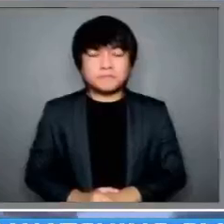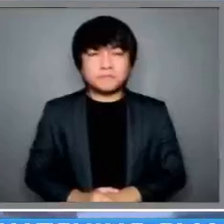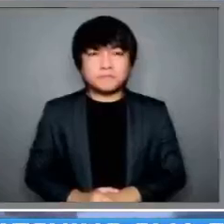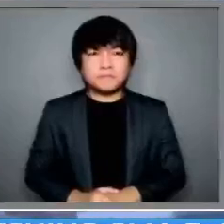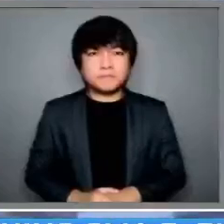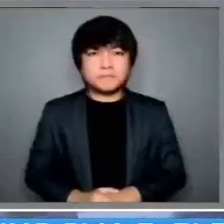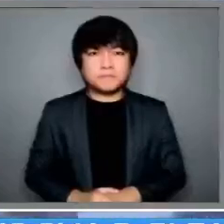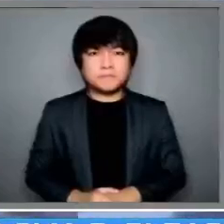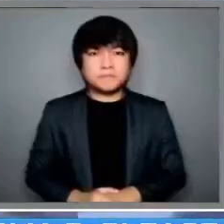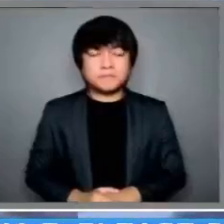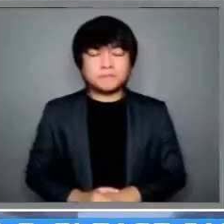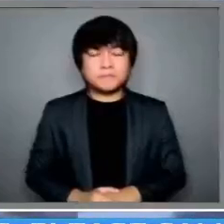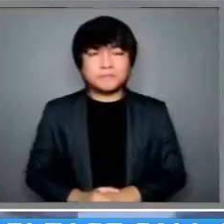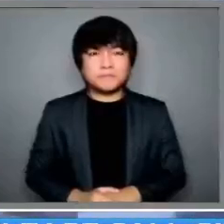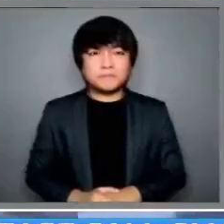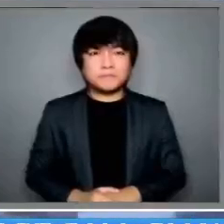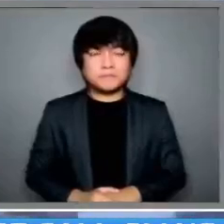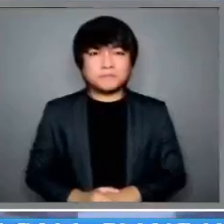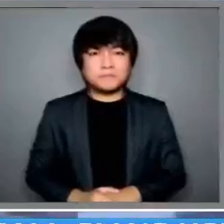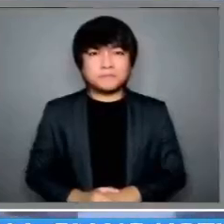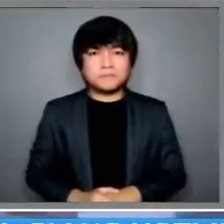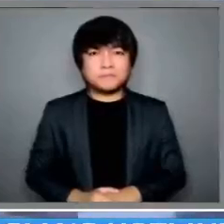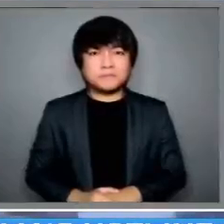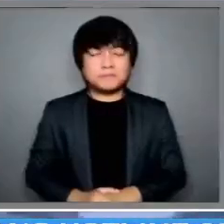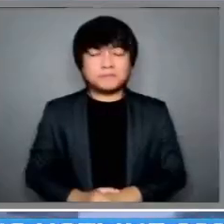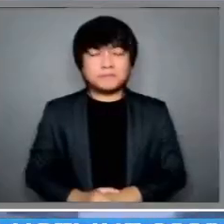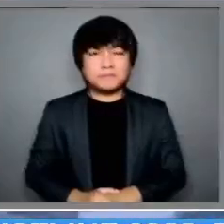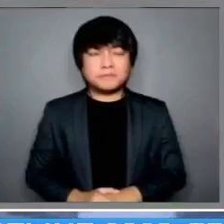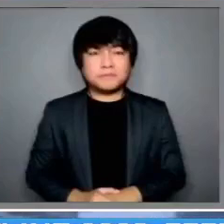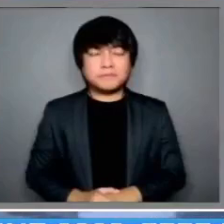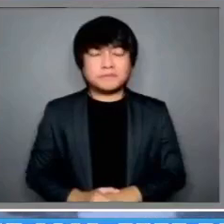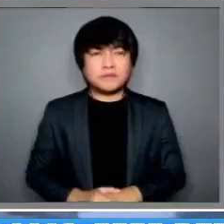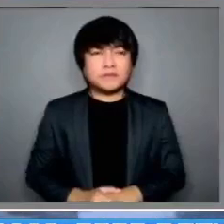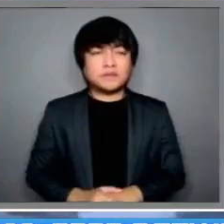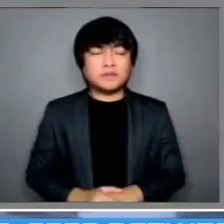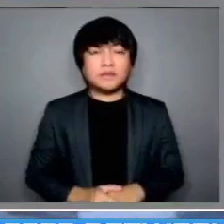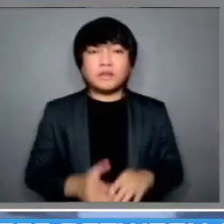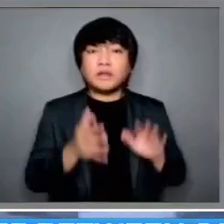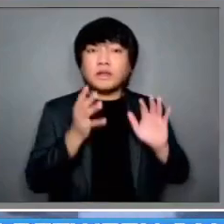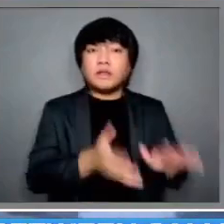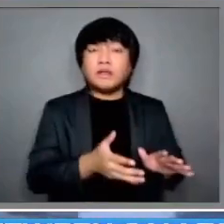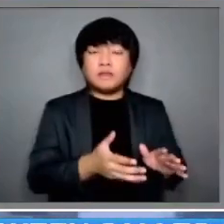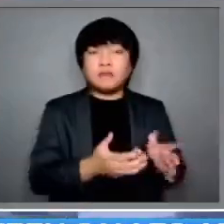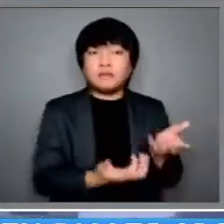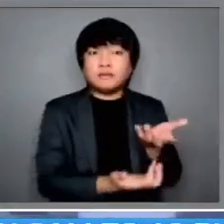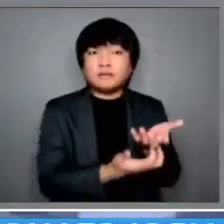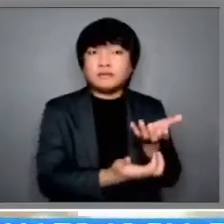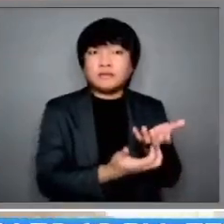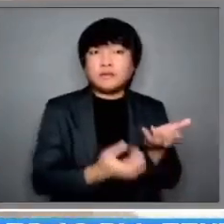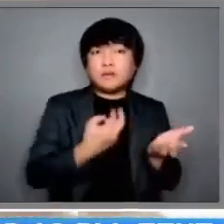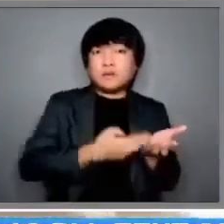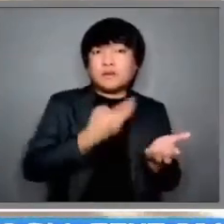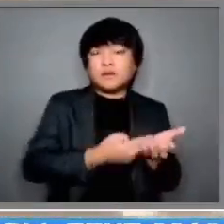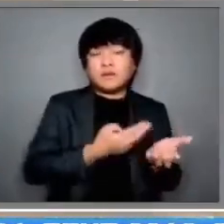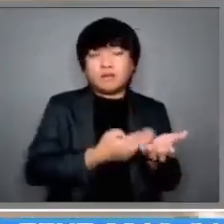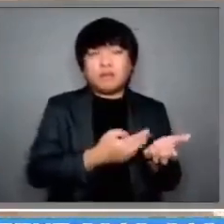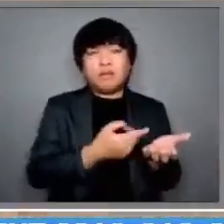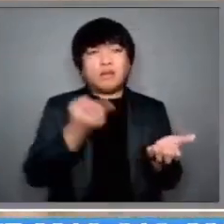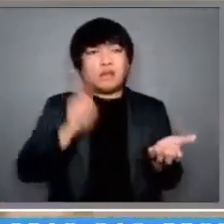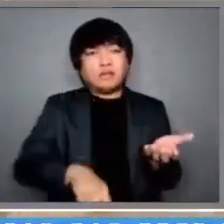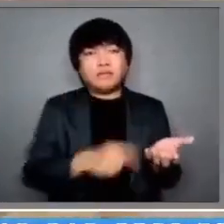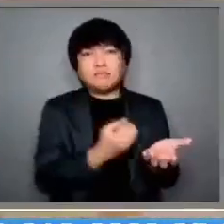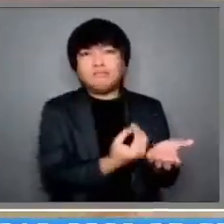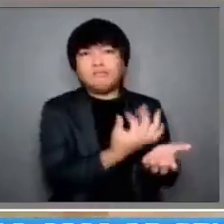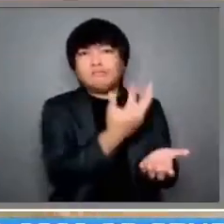Ito, partner. Naiwang sinaing ang itinuturong dahilan sa sunog sa ilalim ng Osmeña Highway sa Maynila. At ang kwento po ng isang residente, kinailangan